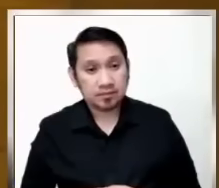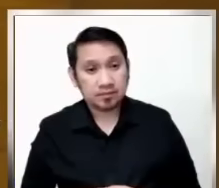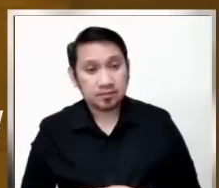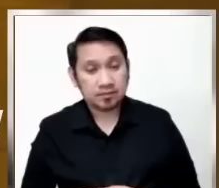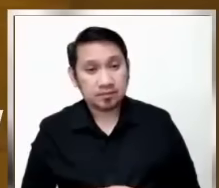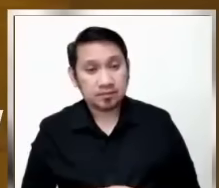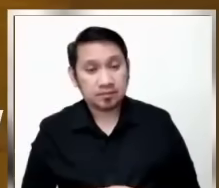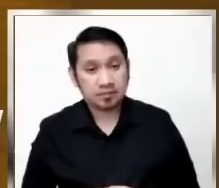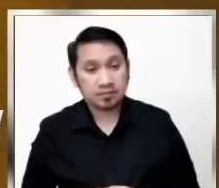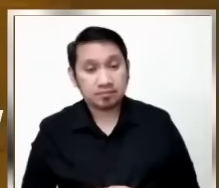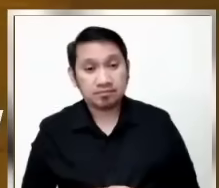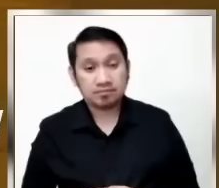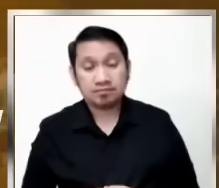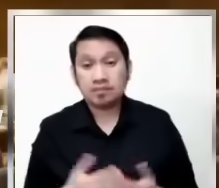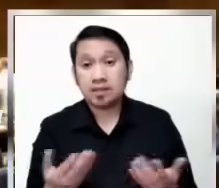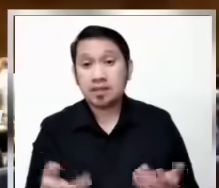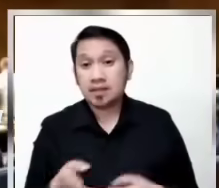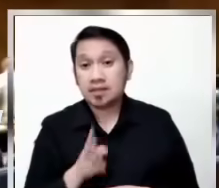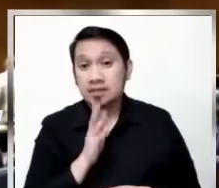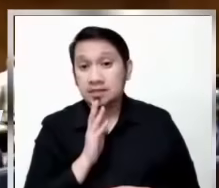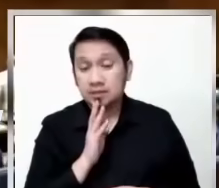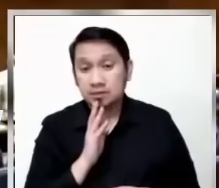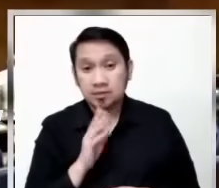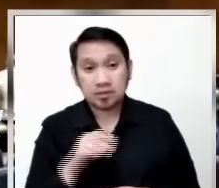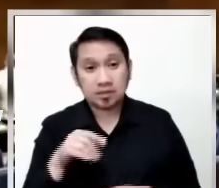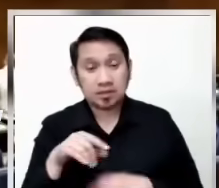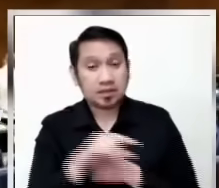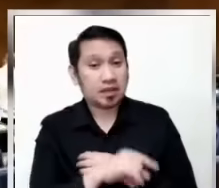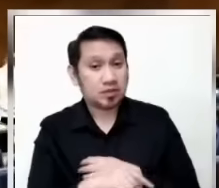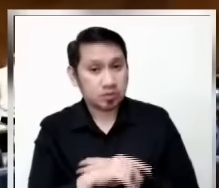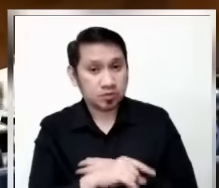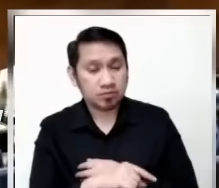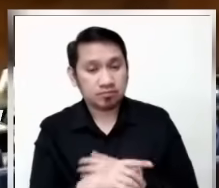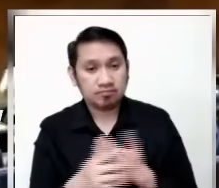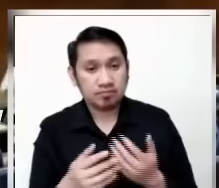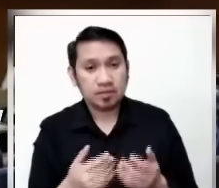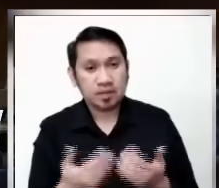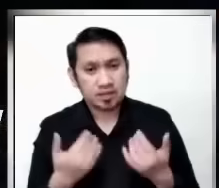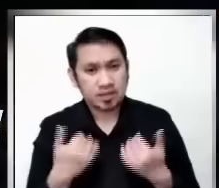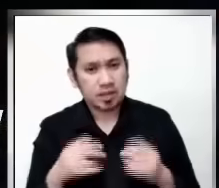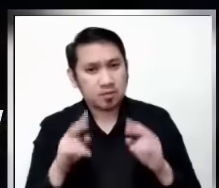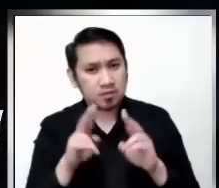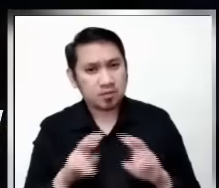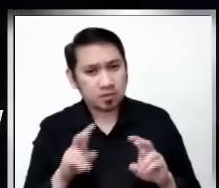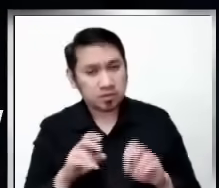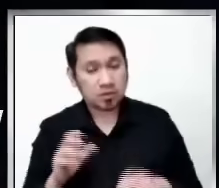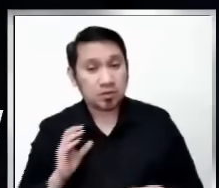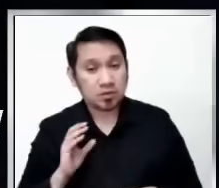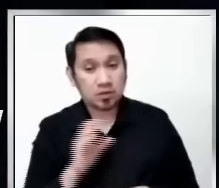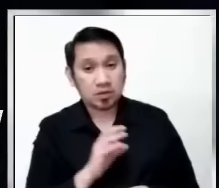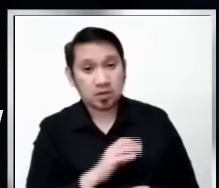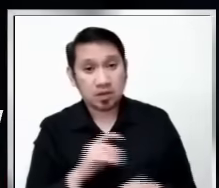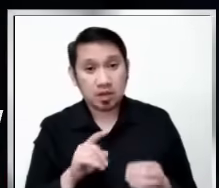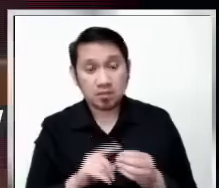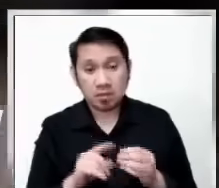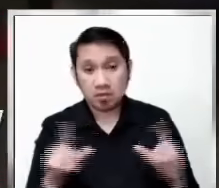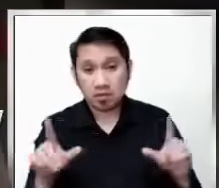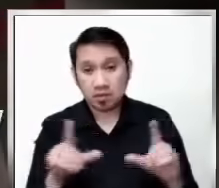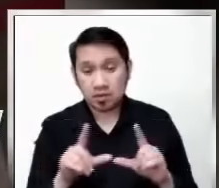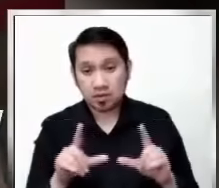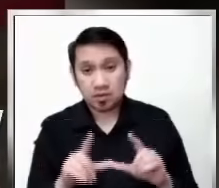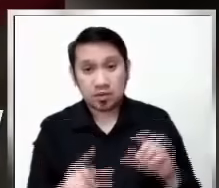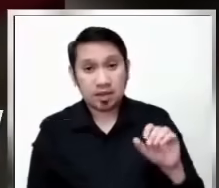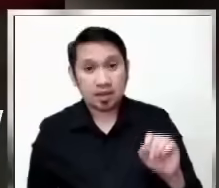Sa privilege speech ni Quezon Representative David Suarez, pinasisilip niya sa Kamara ang prangkisa ng TV station na SMNI